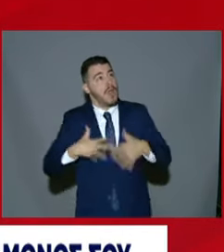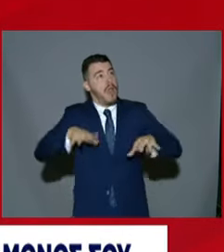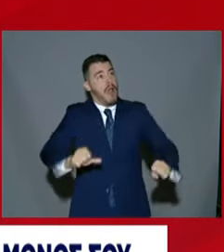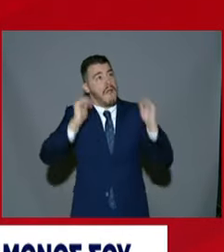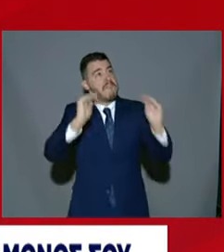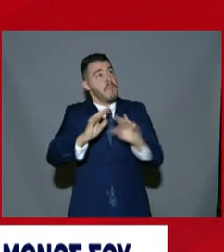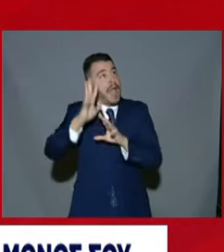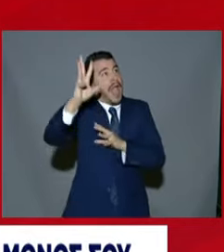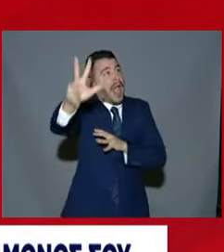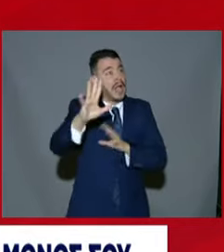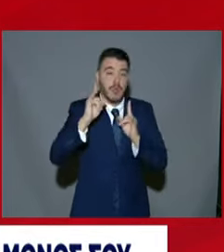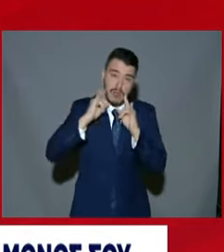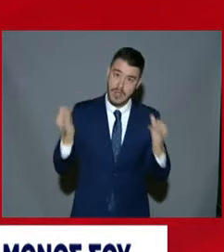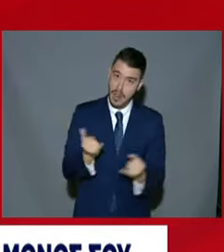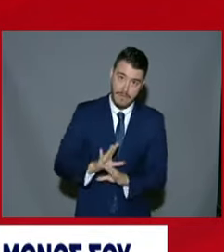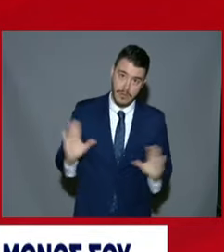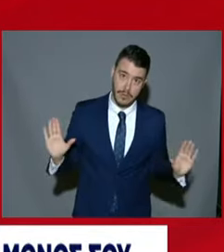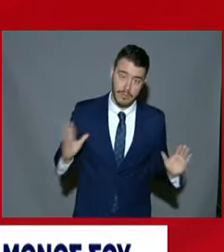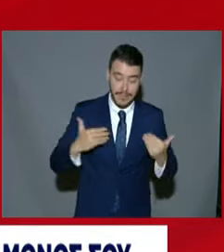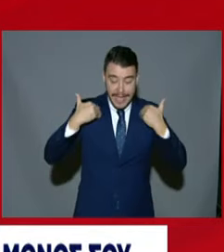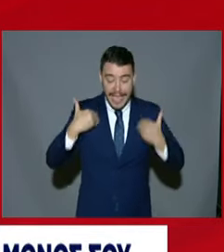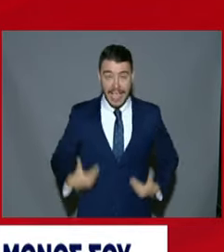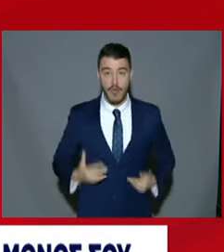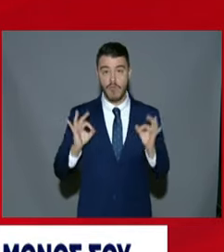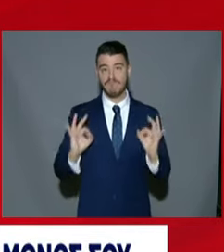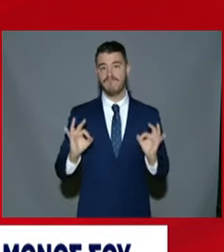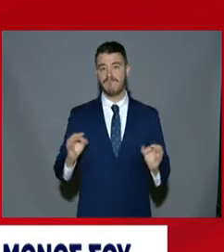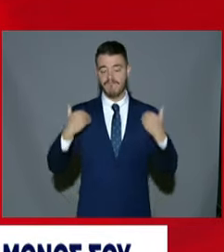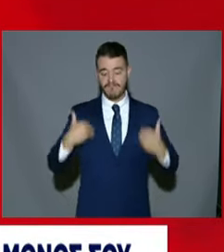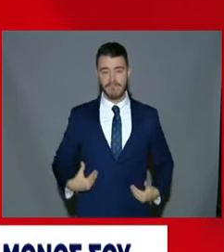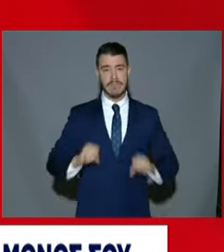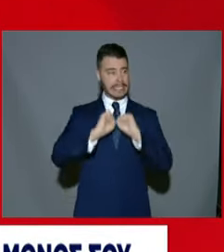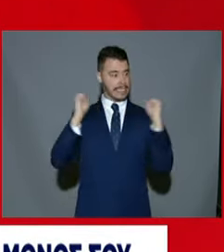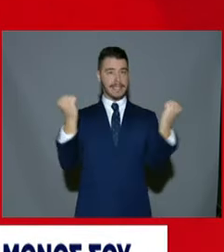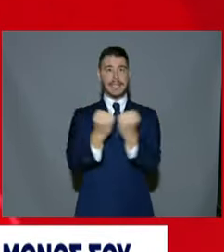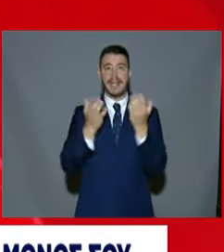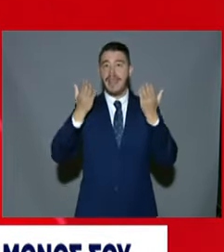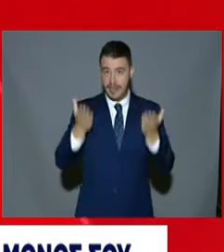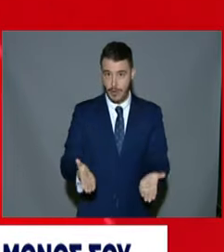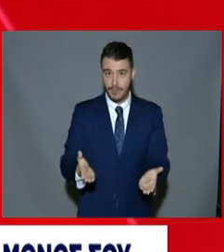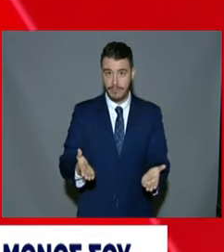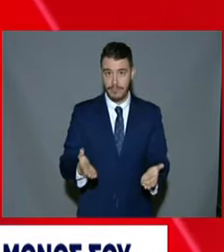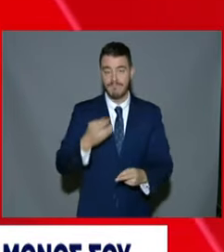Και εγώ, φυσικά, το συνέδριο είναι κυρίαρχο.